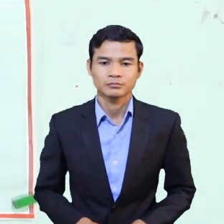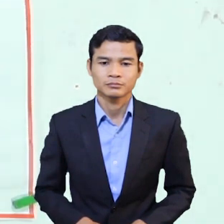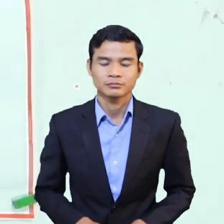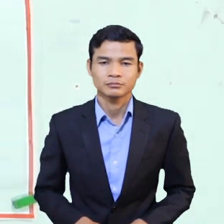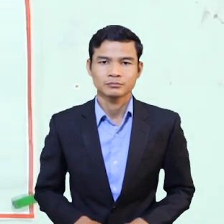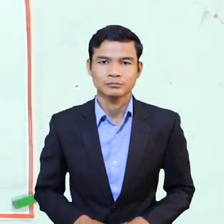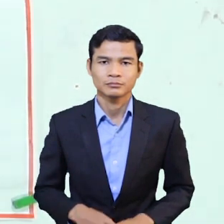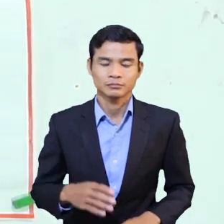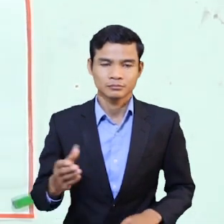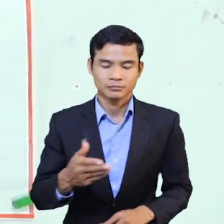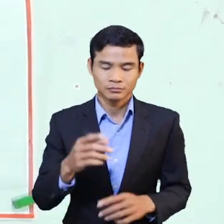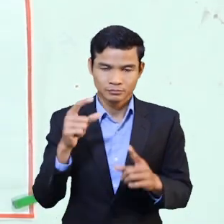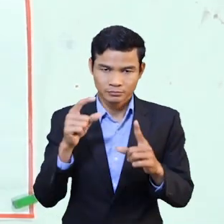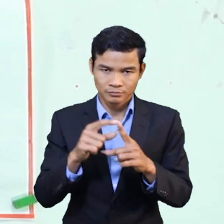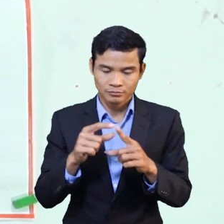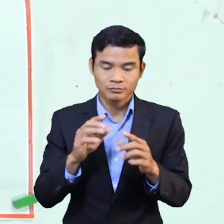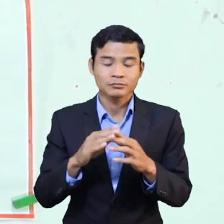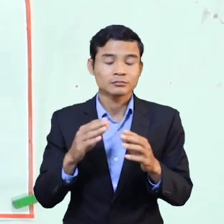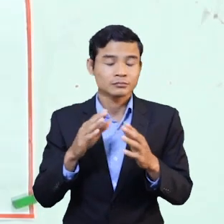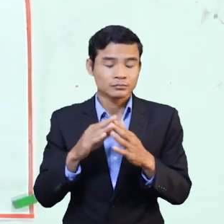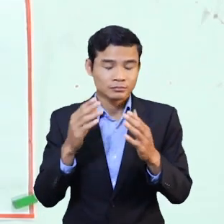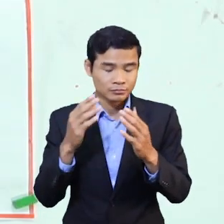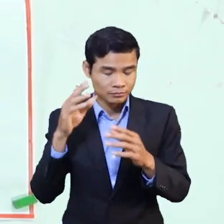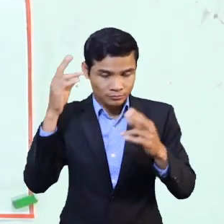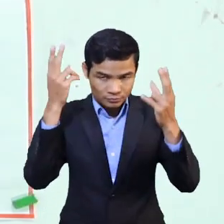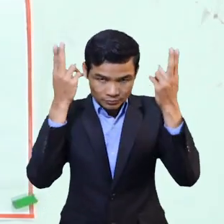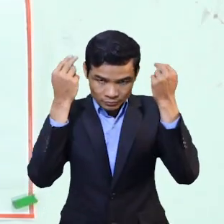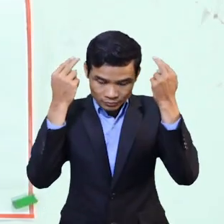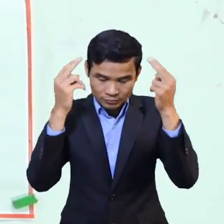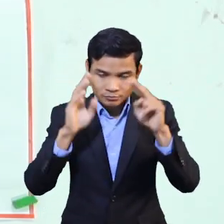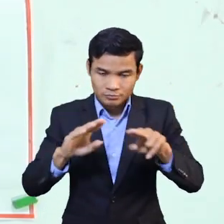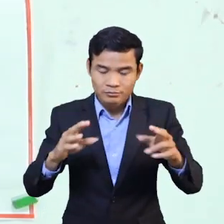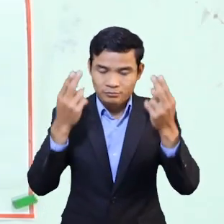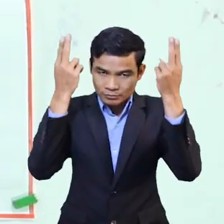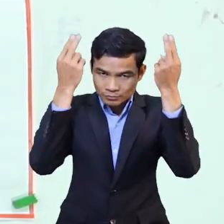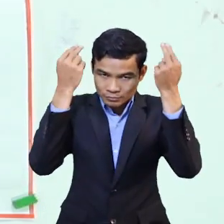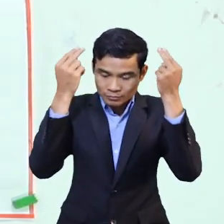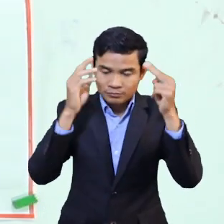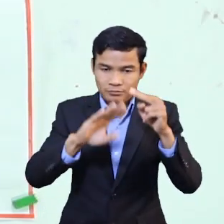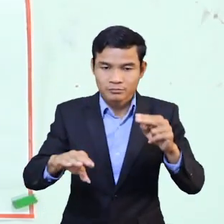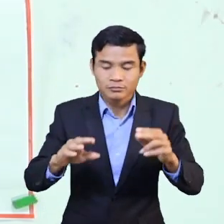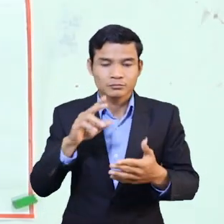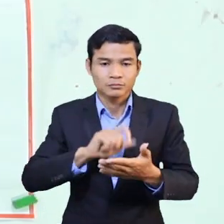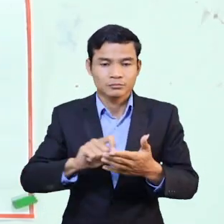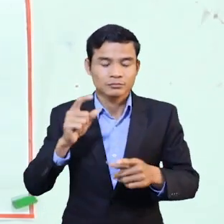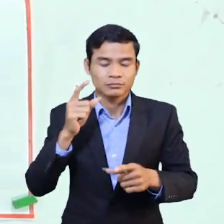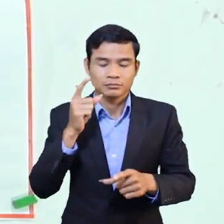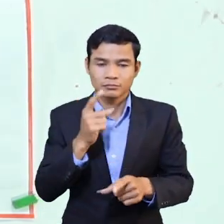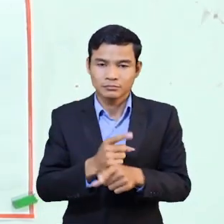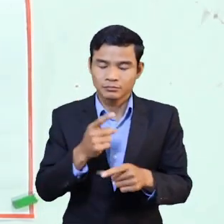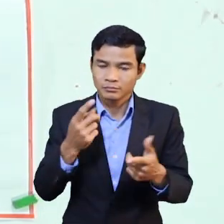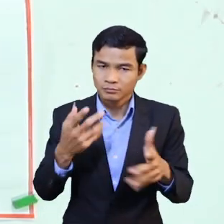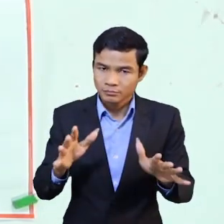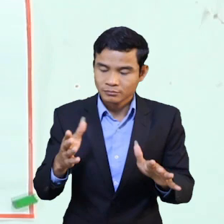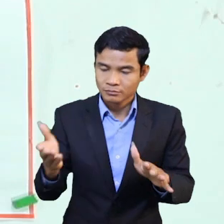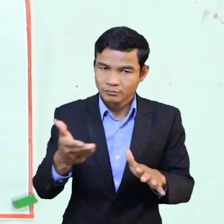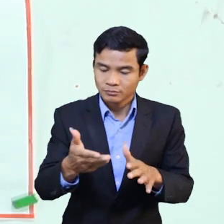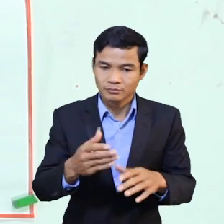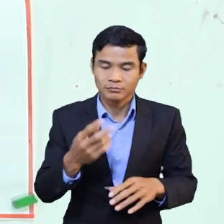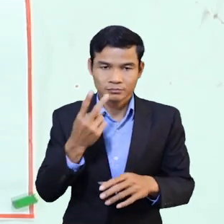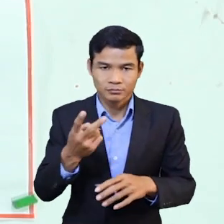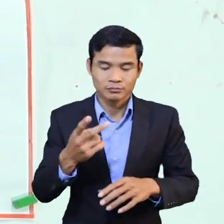Chà, này cứ chỉ bịa tôn xài. Chà là con tìm toàn bác con ta bịa tôn xài để con xa xế. Chà bàn trầm trai rừng nào